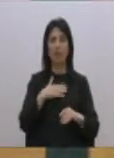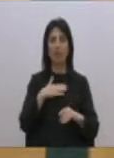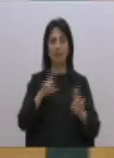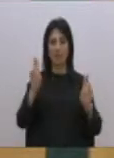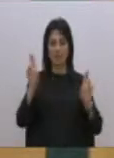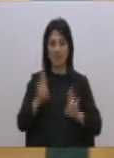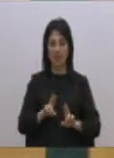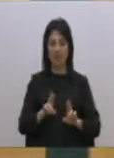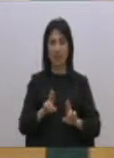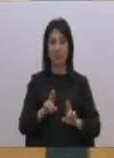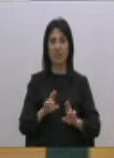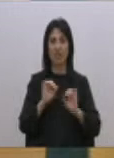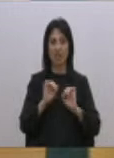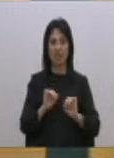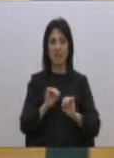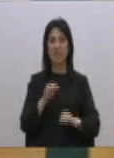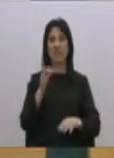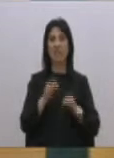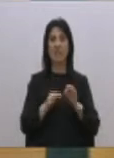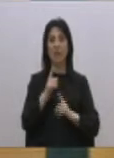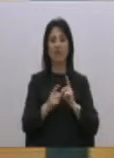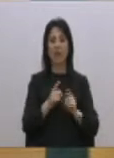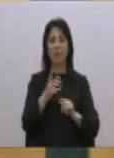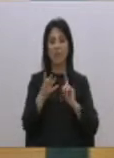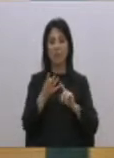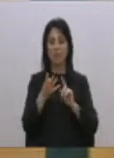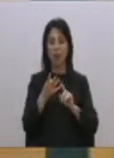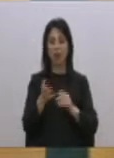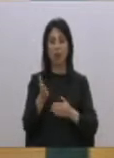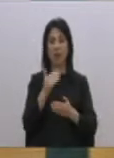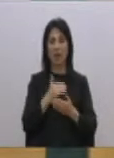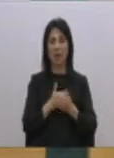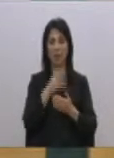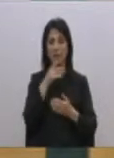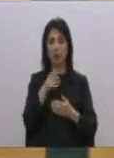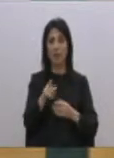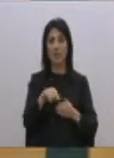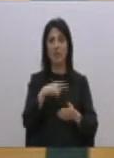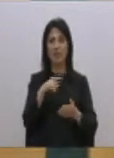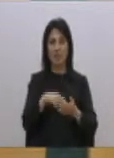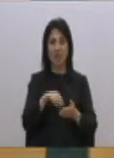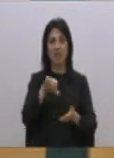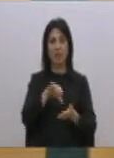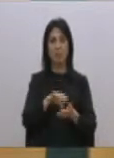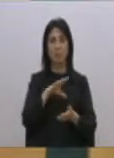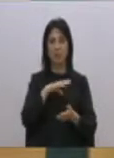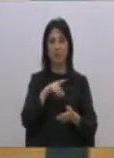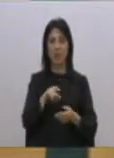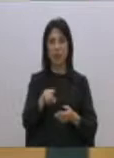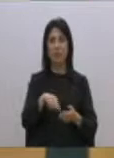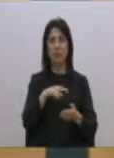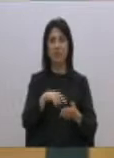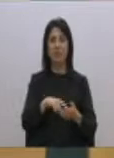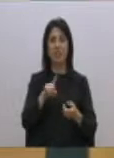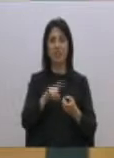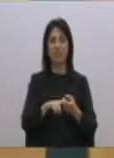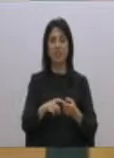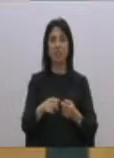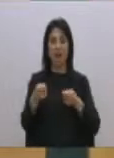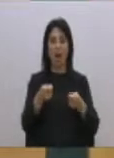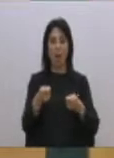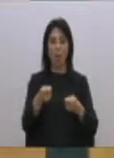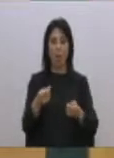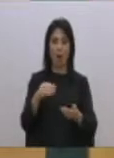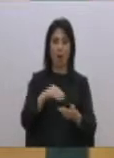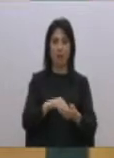სტანდარტიც დავიცავით, რომ სასამართლო რეფორმის მეოთხე ეტაპის დროს ეს საკითხი დაისვა. Am să vedem dacă și rebicem, uite ce am de